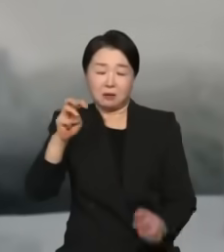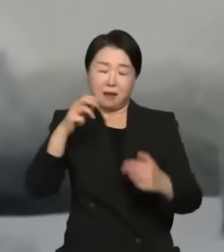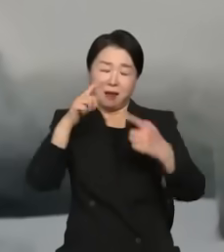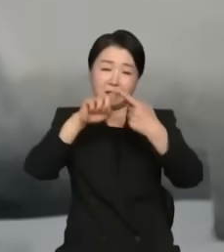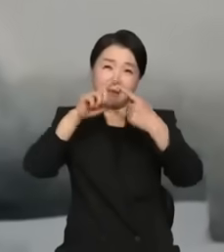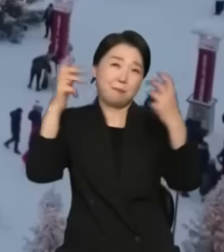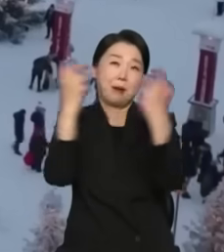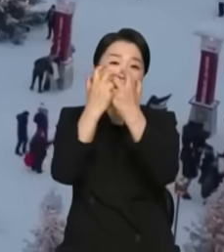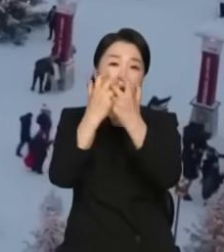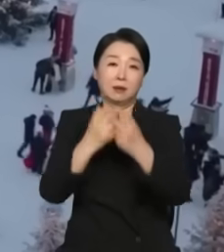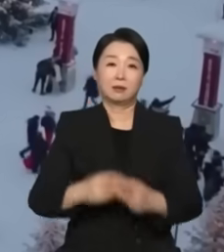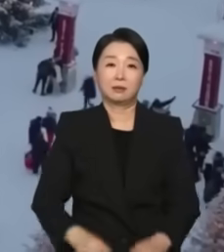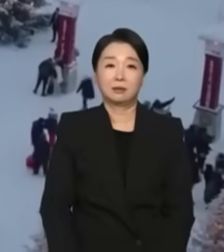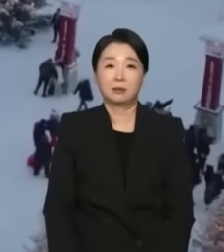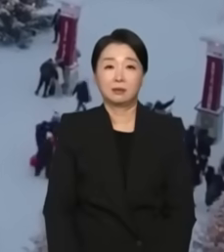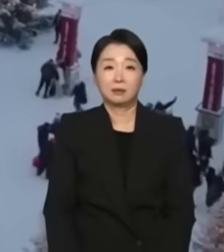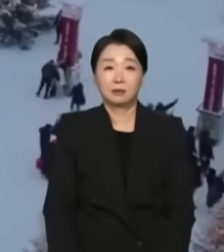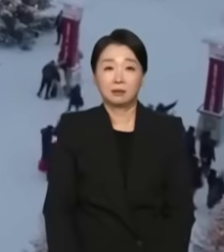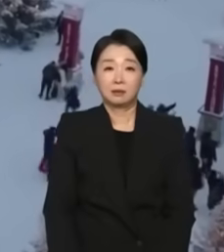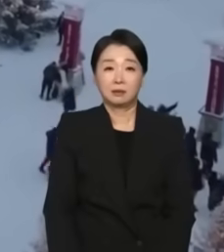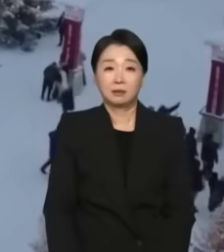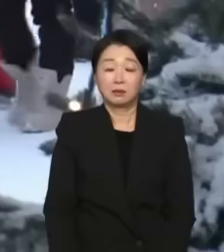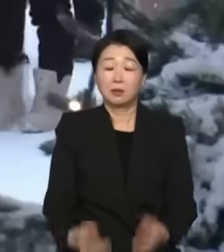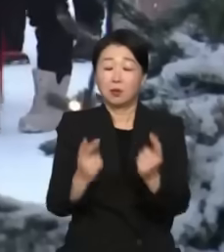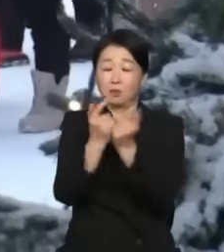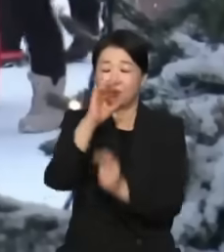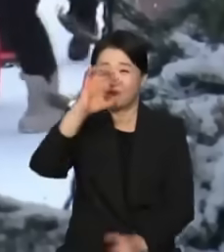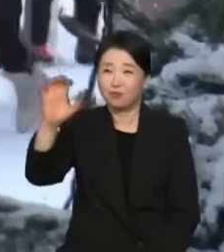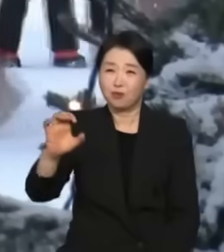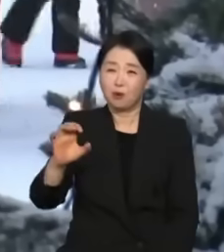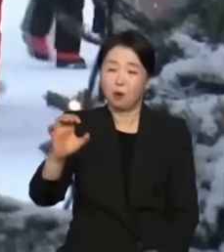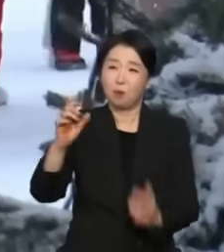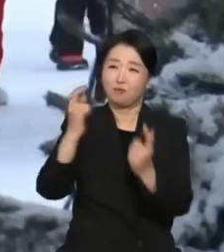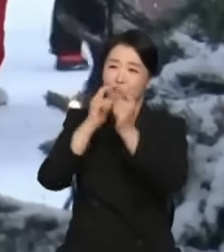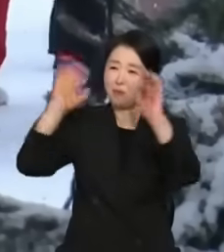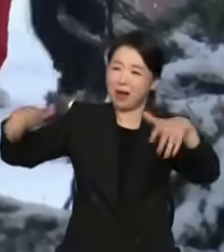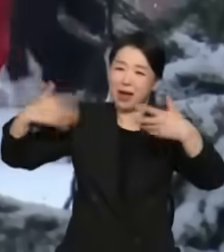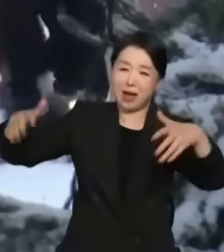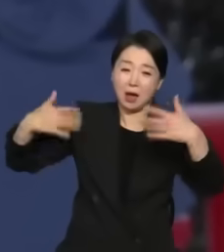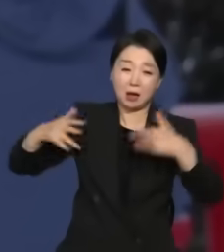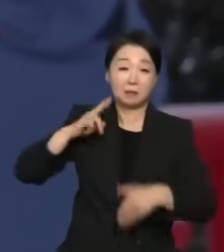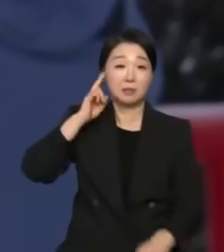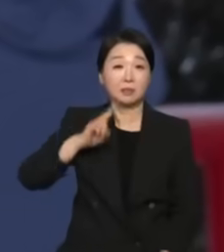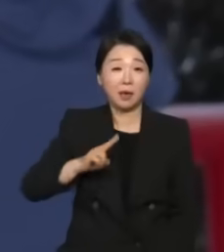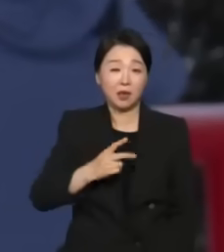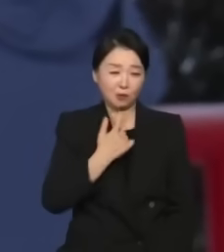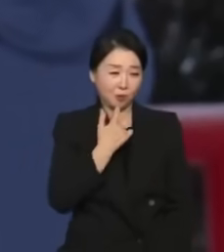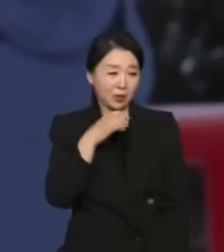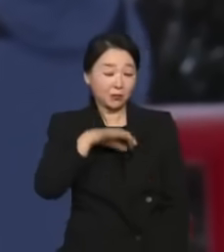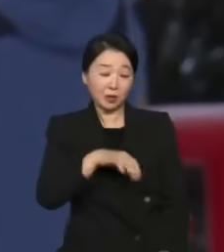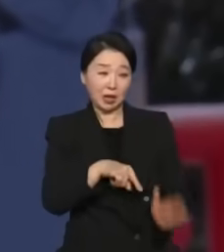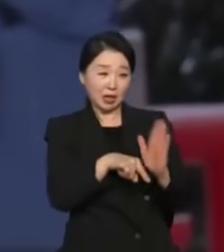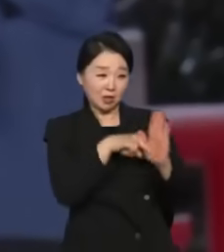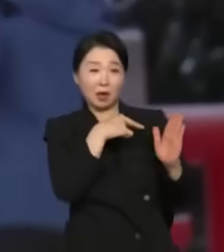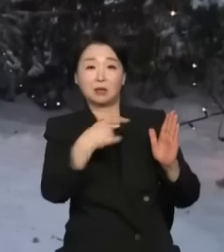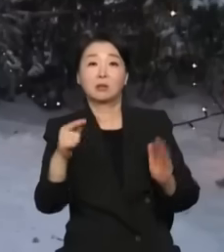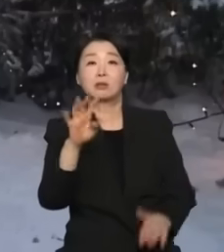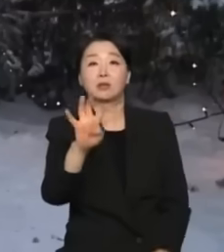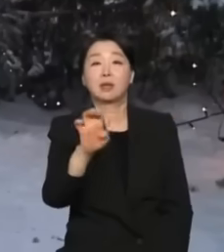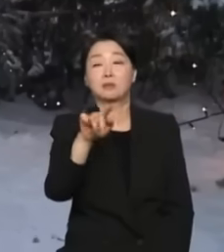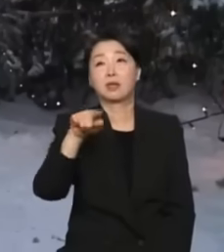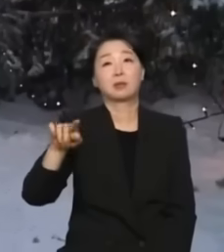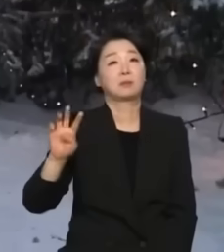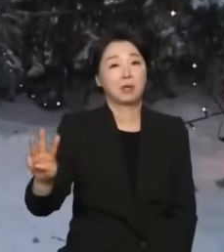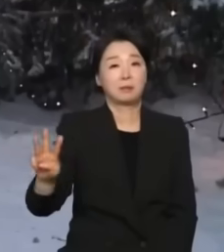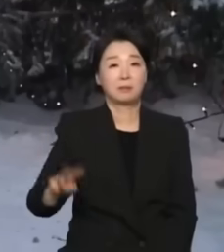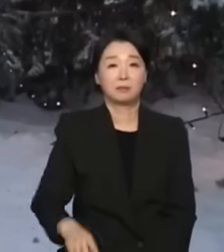얼어붙습니다. 북유럽 지역에 북극 바람이 몰아치면서 핀란드 북부에선 25년 만에 최저 온도인 영하